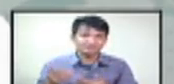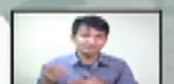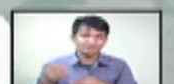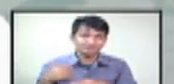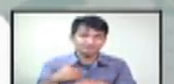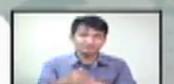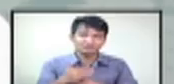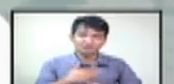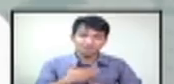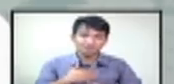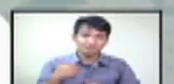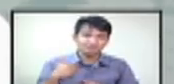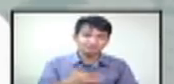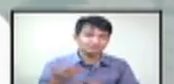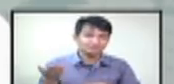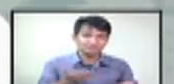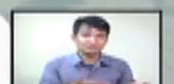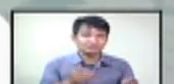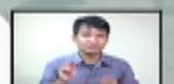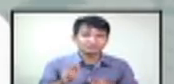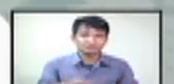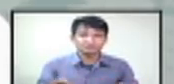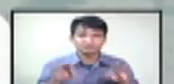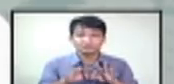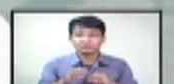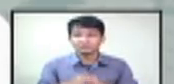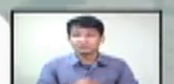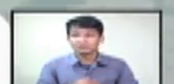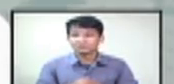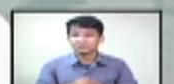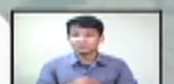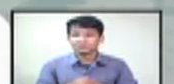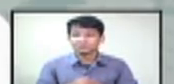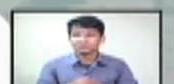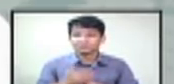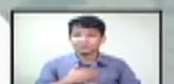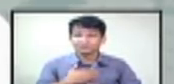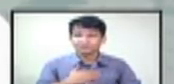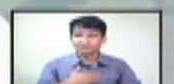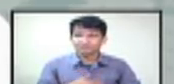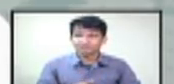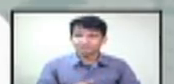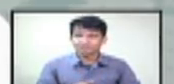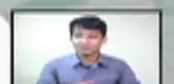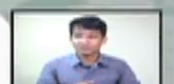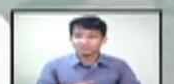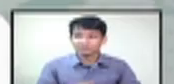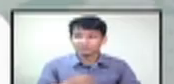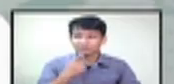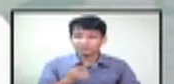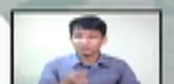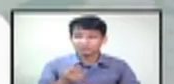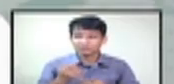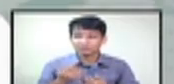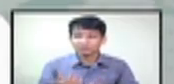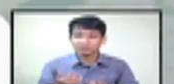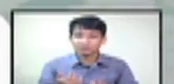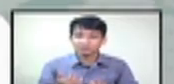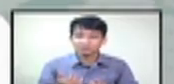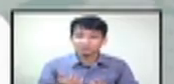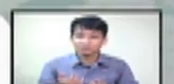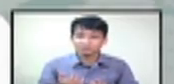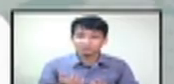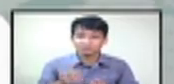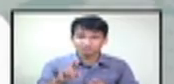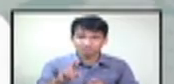pagka nadideliver ko yung kailangan. Happy na ako. Thank you, sir. Kasi ito naman ang